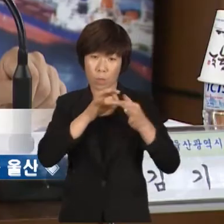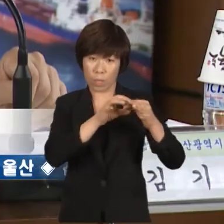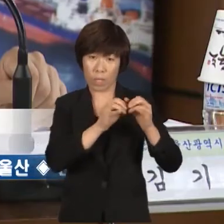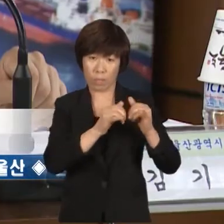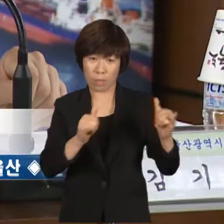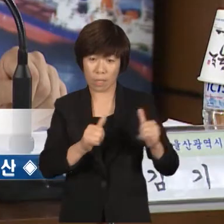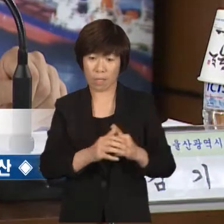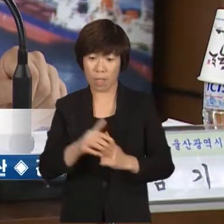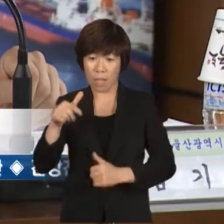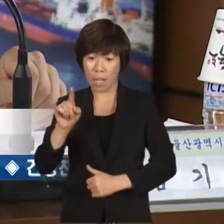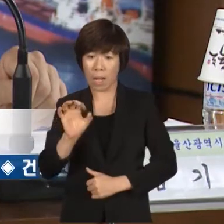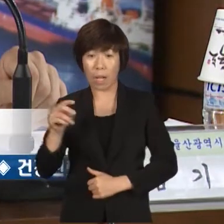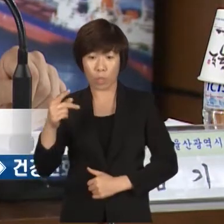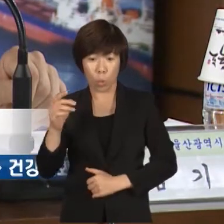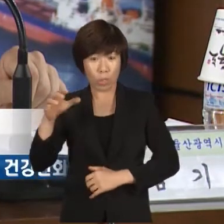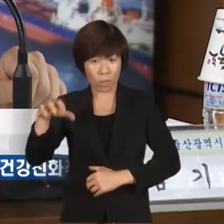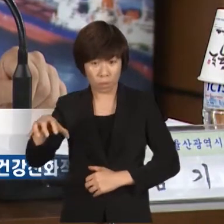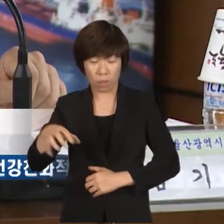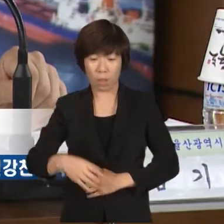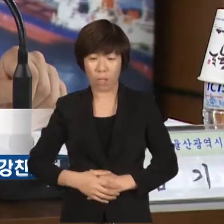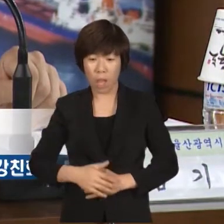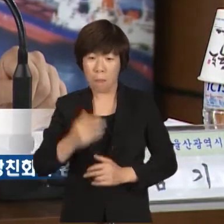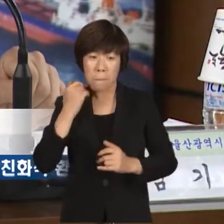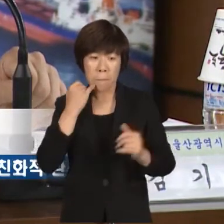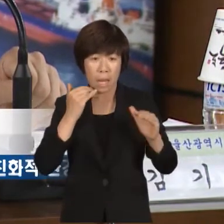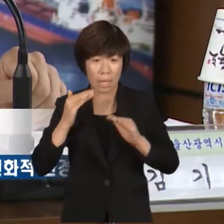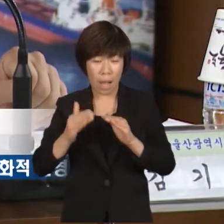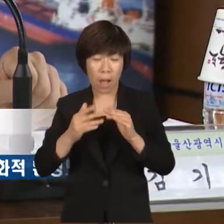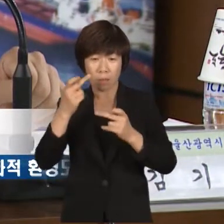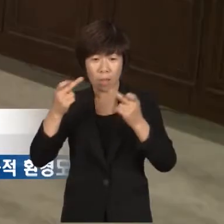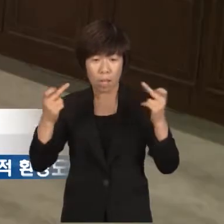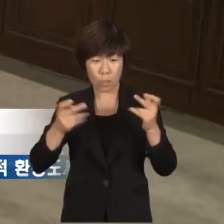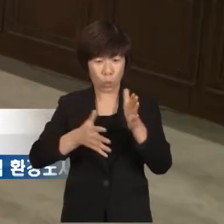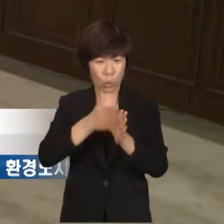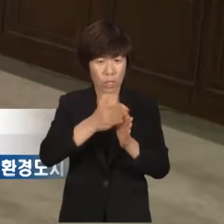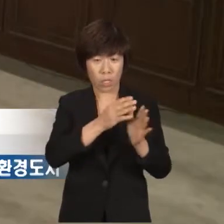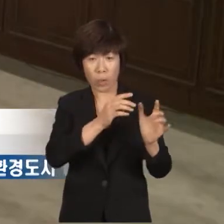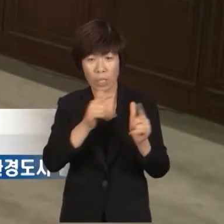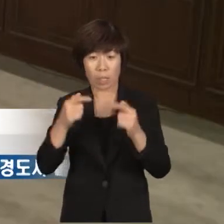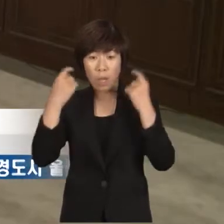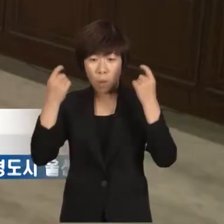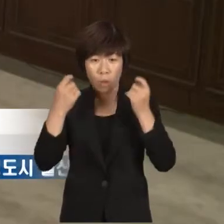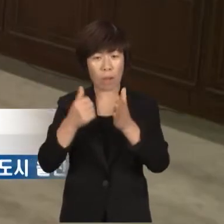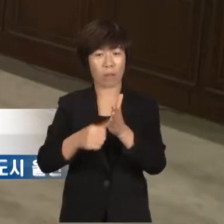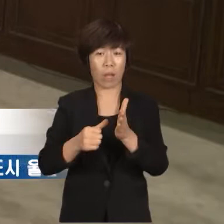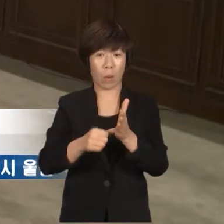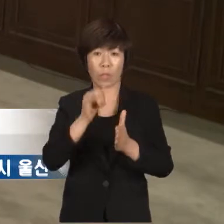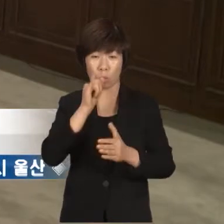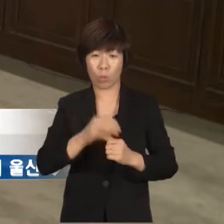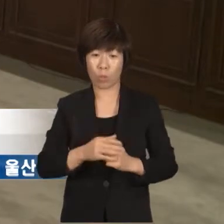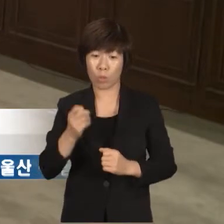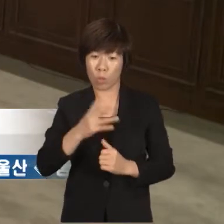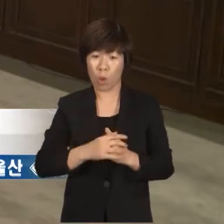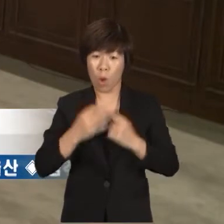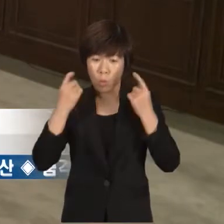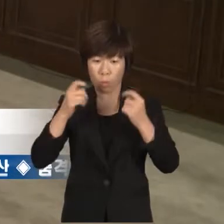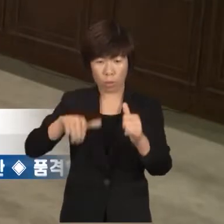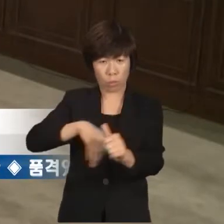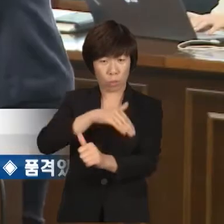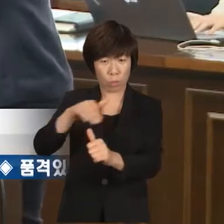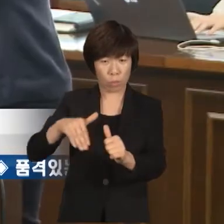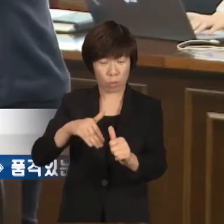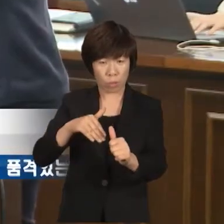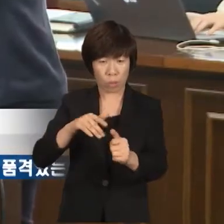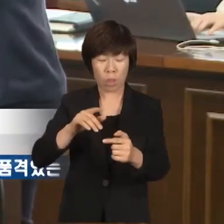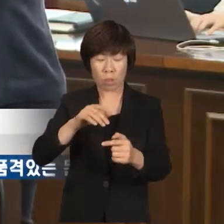강동 지역은 바다와 산악, 도시자원 등 다양한 관광자원 활용과 최근 변화된 관광 여건을 능동적으로